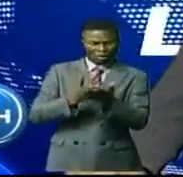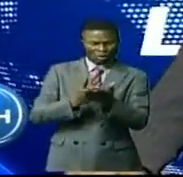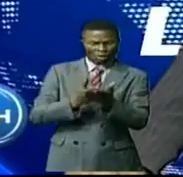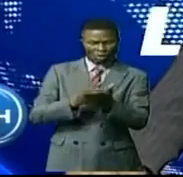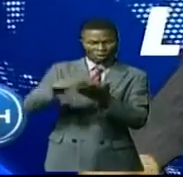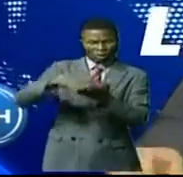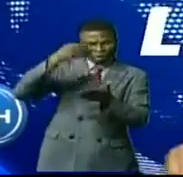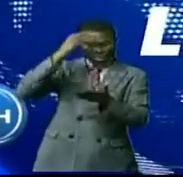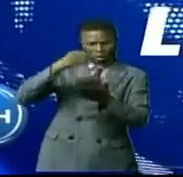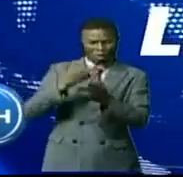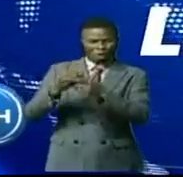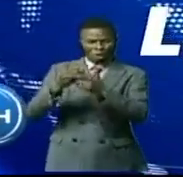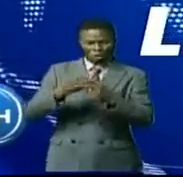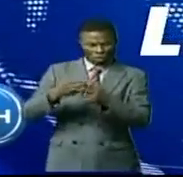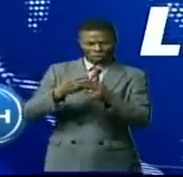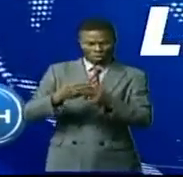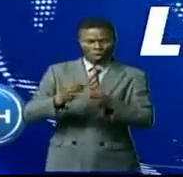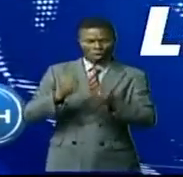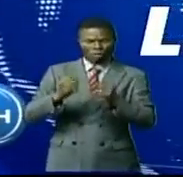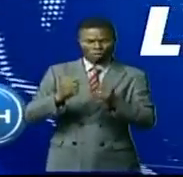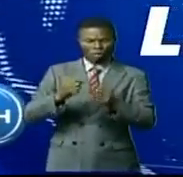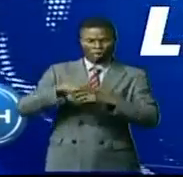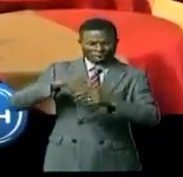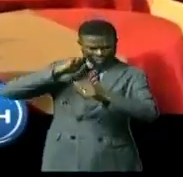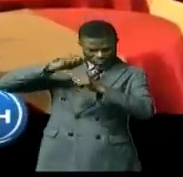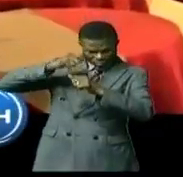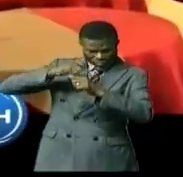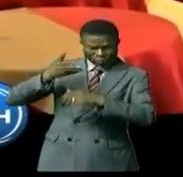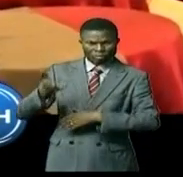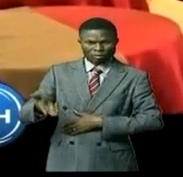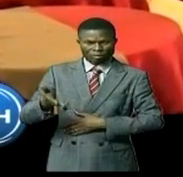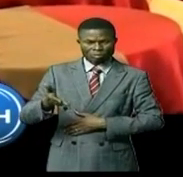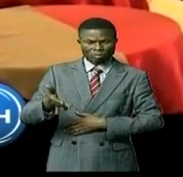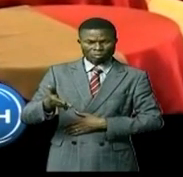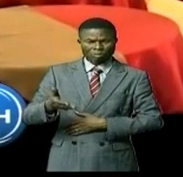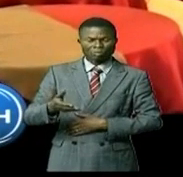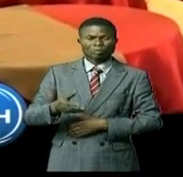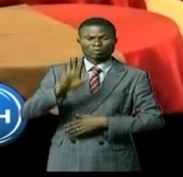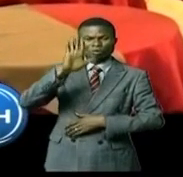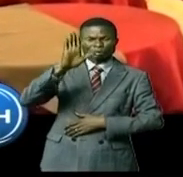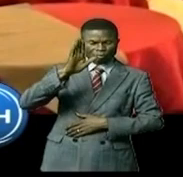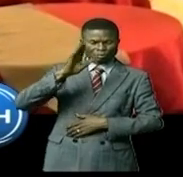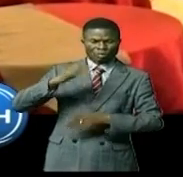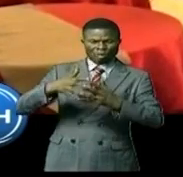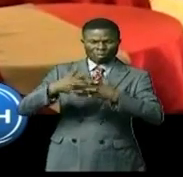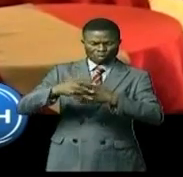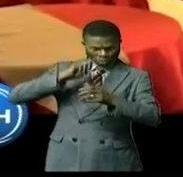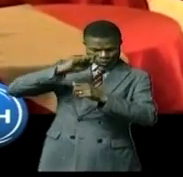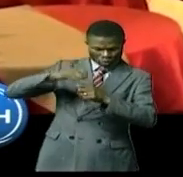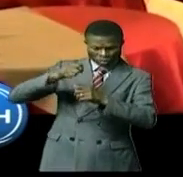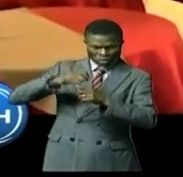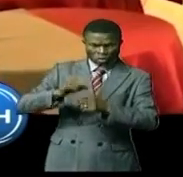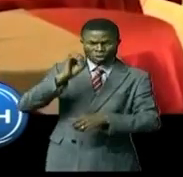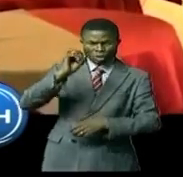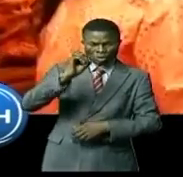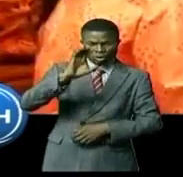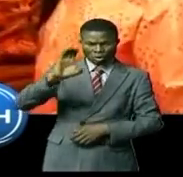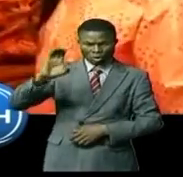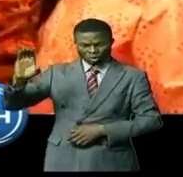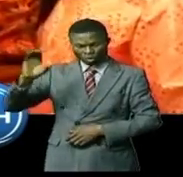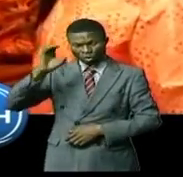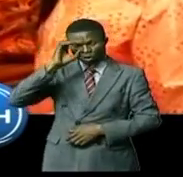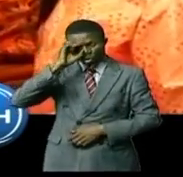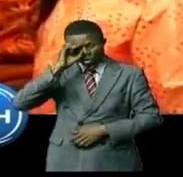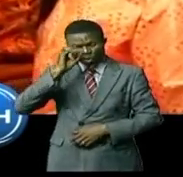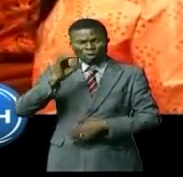redynamiser le contrôle au niveau des laboratoires. Les analystes de 5 laboratoires de l'Office congolais de contrôle du Katanga bénéficient ainsi de